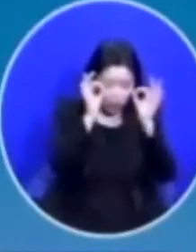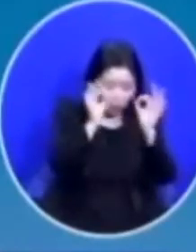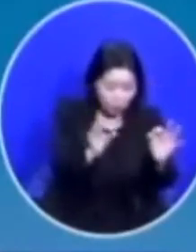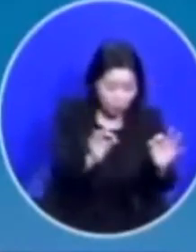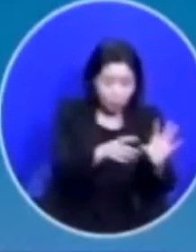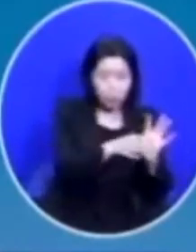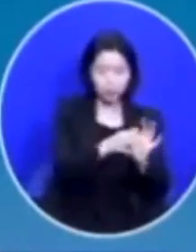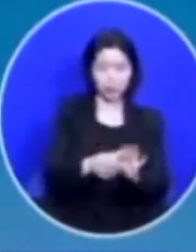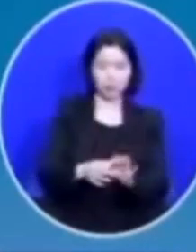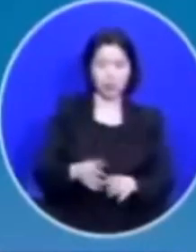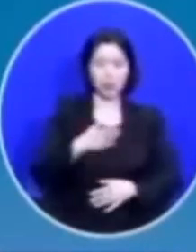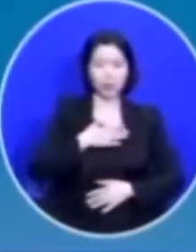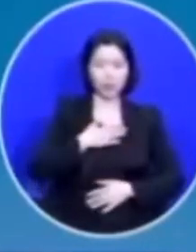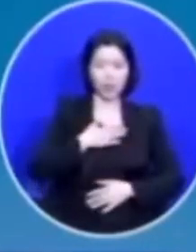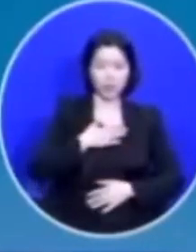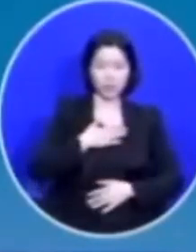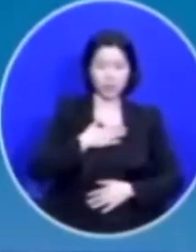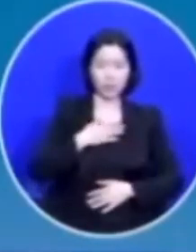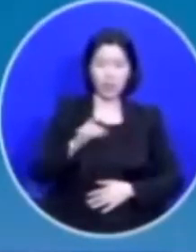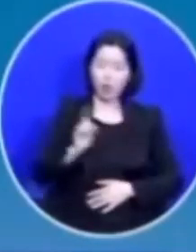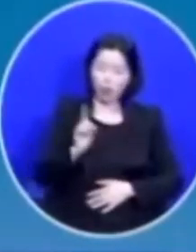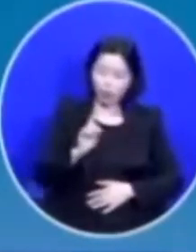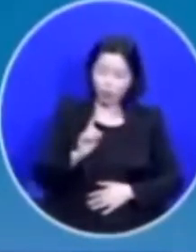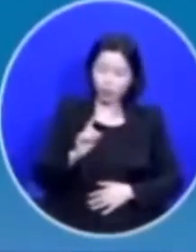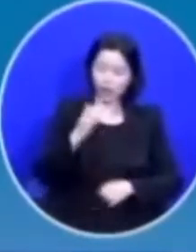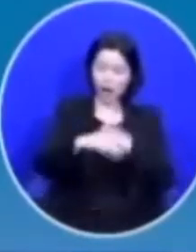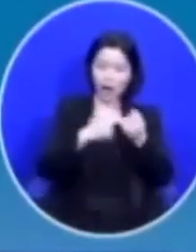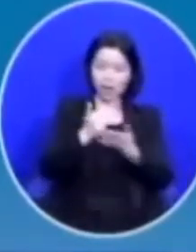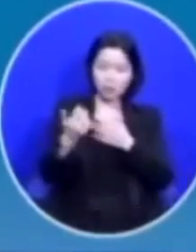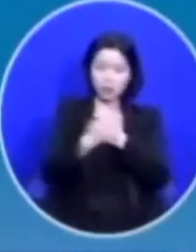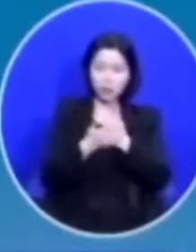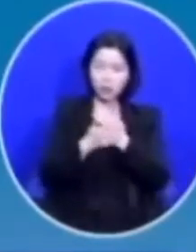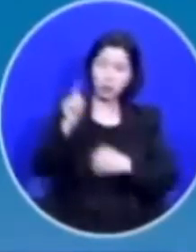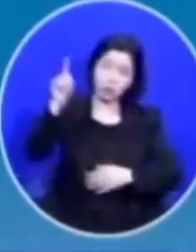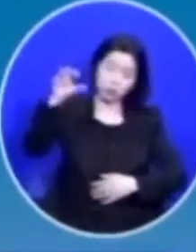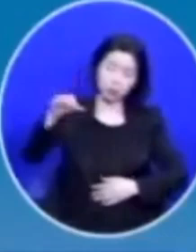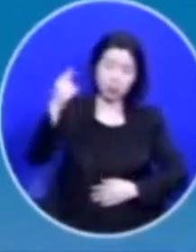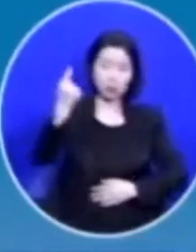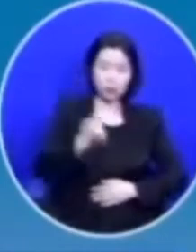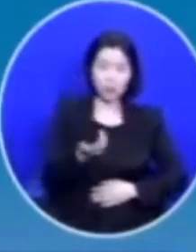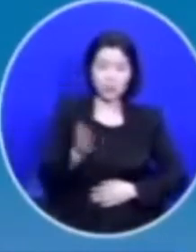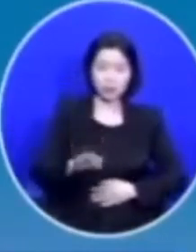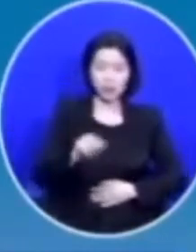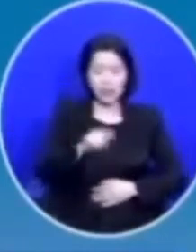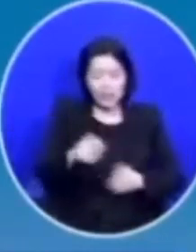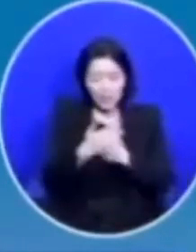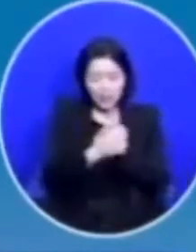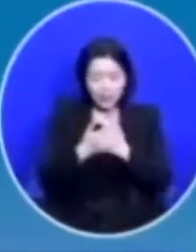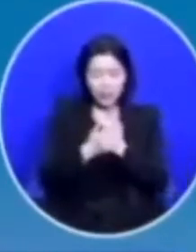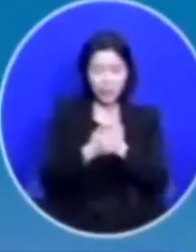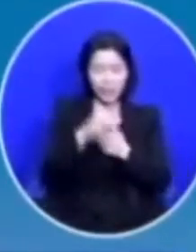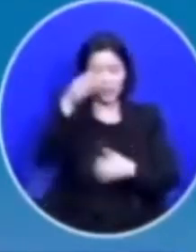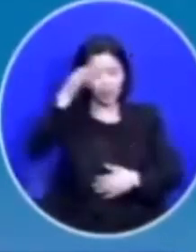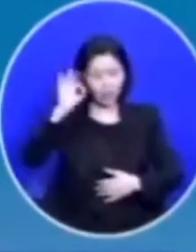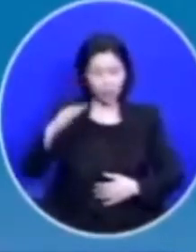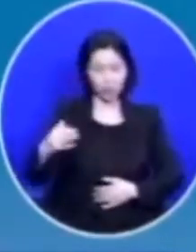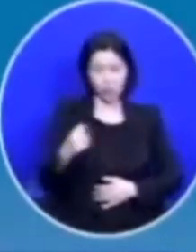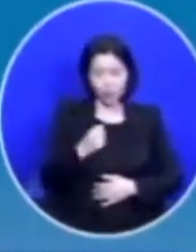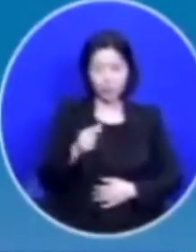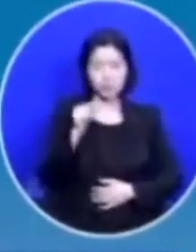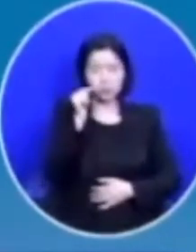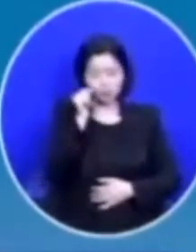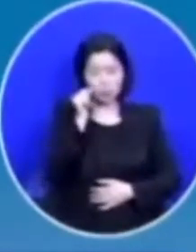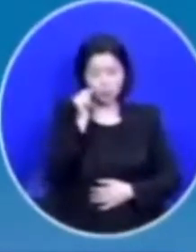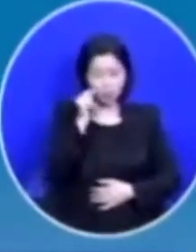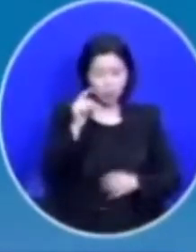나는 한 전적 인 하나님의 은혜로 이렇게 천국에 왔지만 이 은혜를 깨닫고 누리지 못해서 지옥에 간